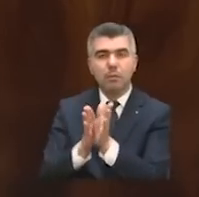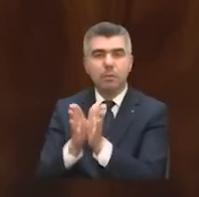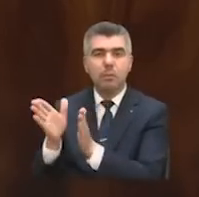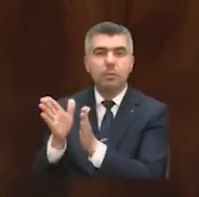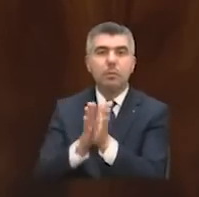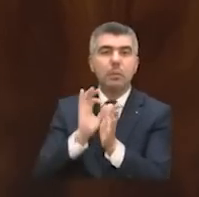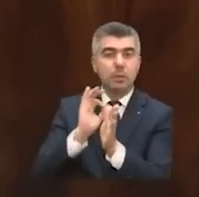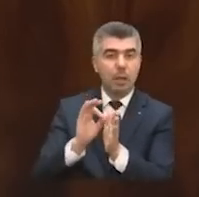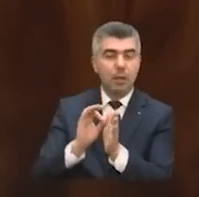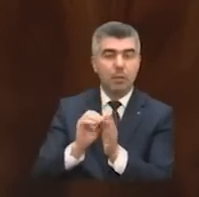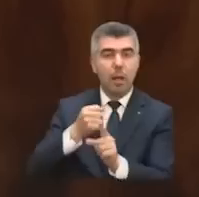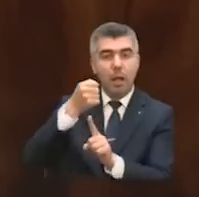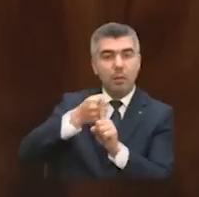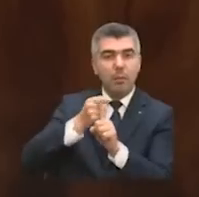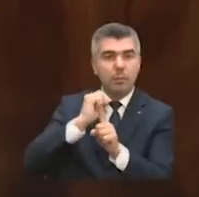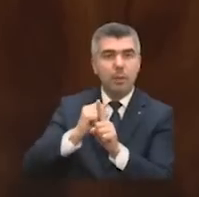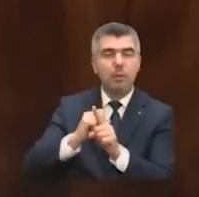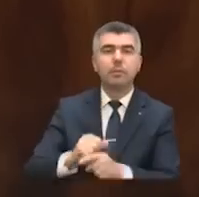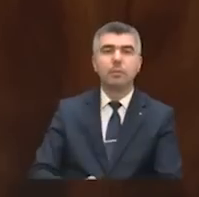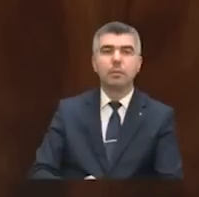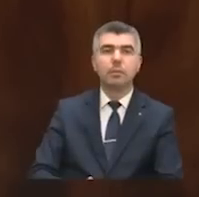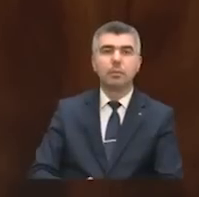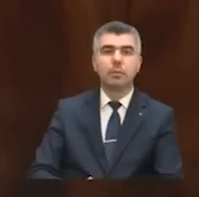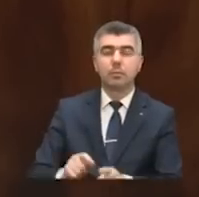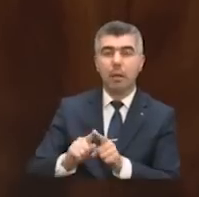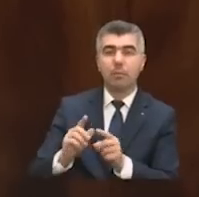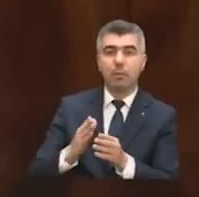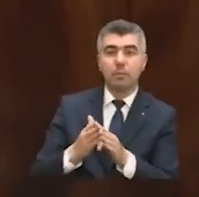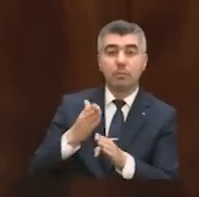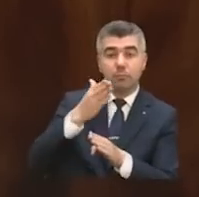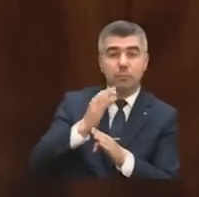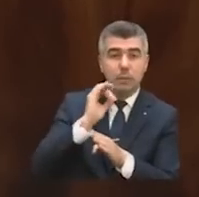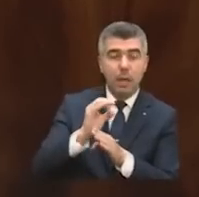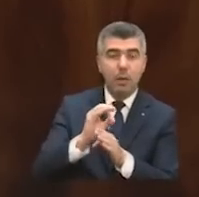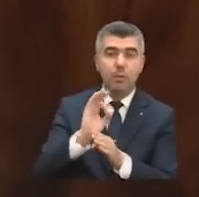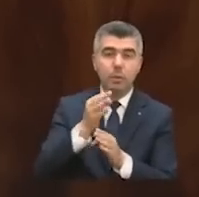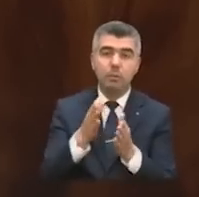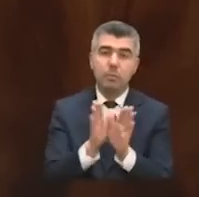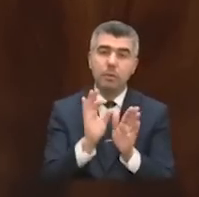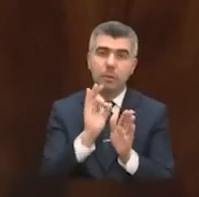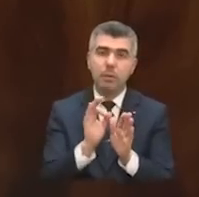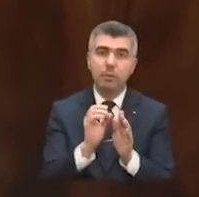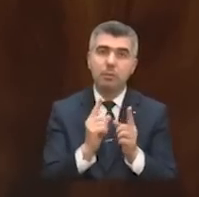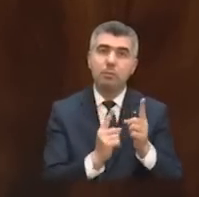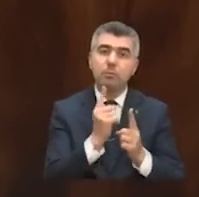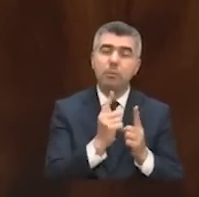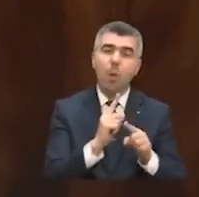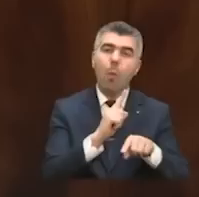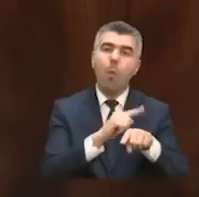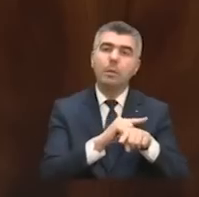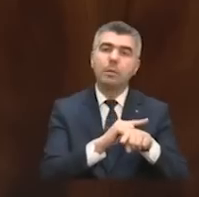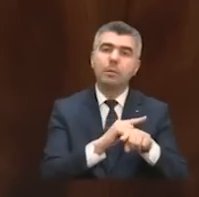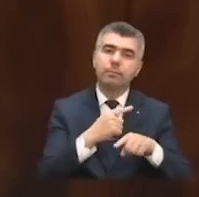الجسور اللي غادي نعملوا غادي تخلي بان هذاك الاستقطاب المفتوح يقدر يولي محدود شي وقت ما